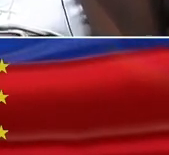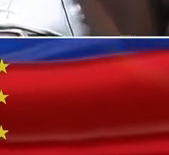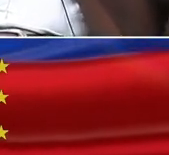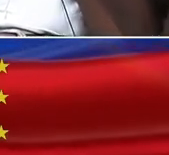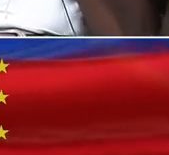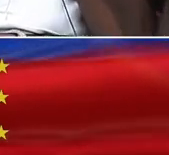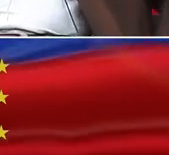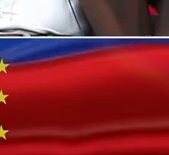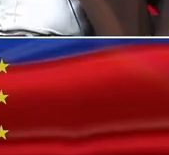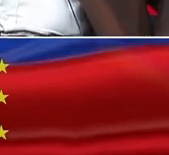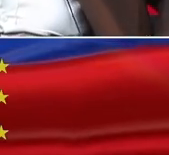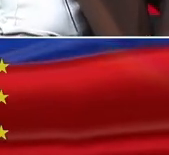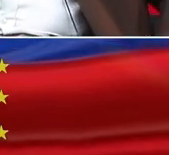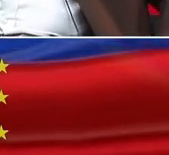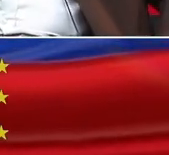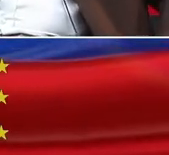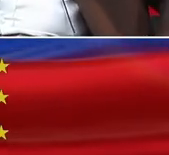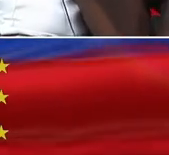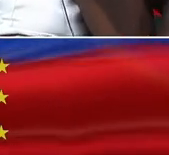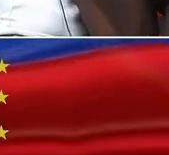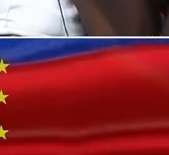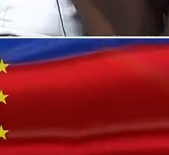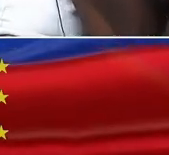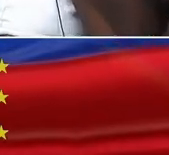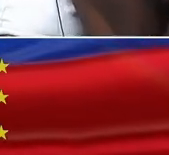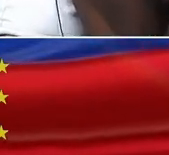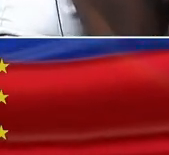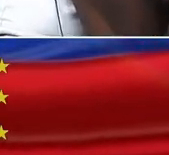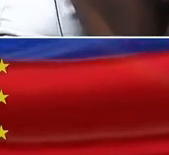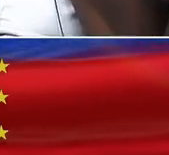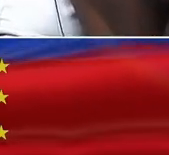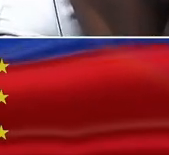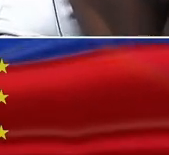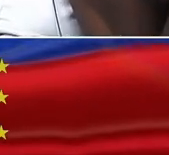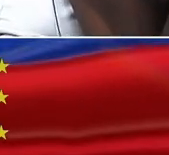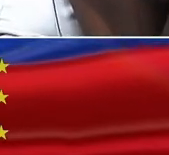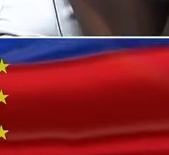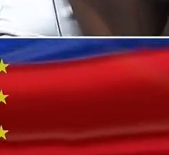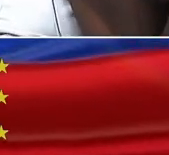effective implementation. Sa palagay ko po, dun nagkukulang ang ating